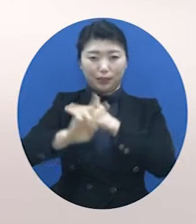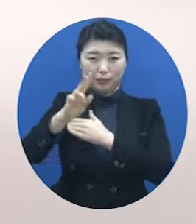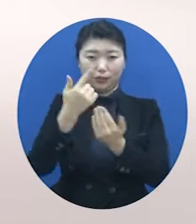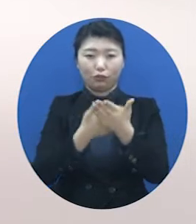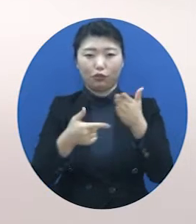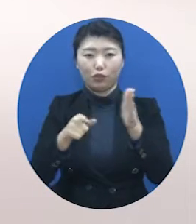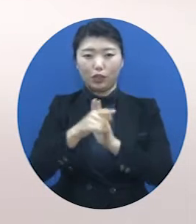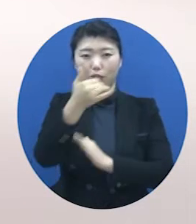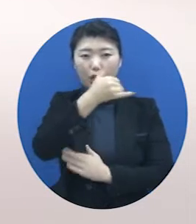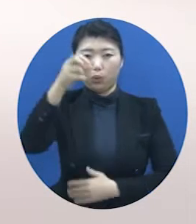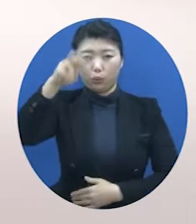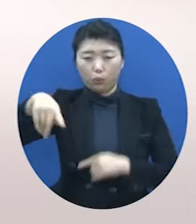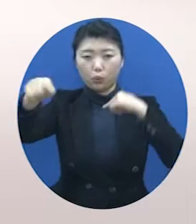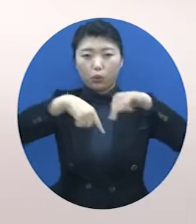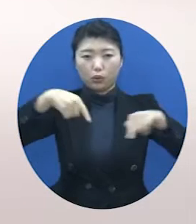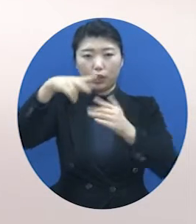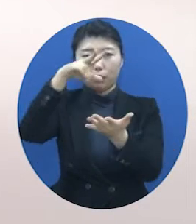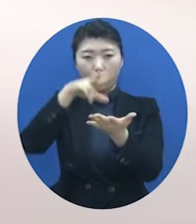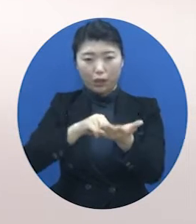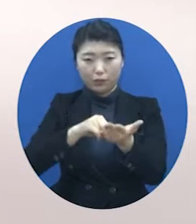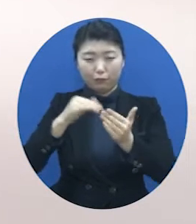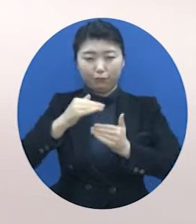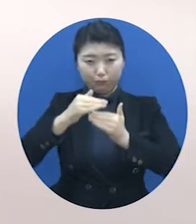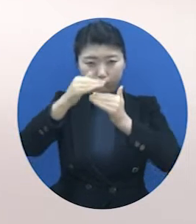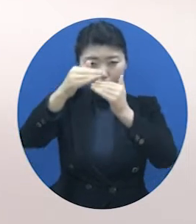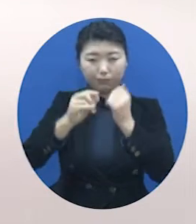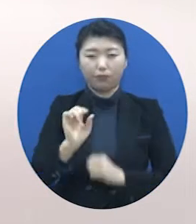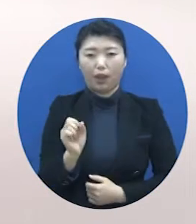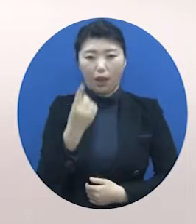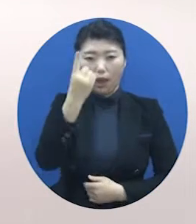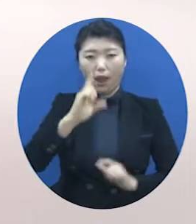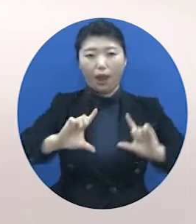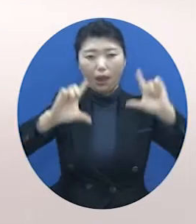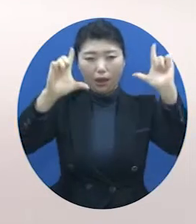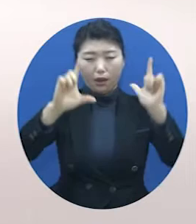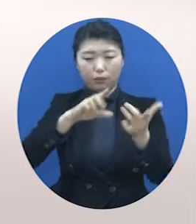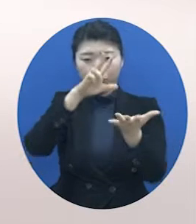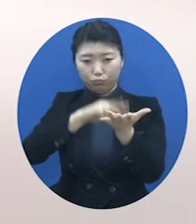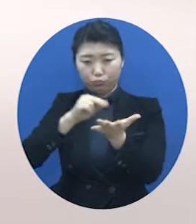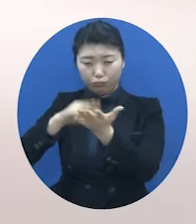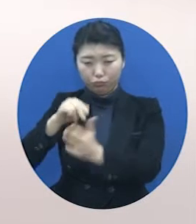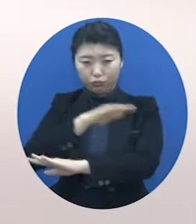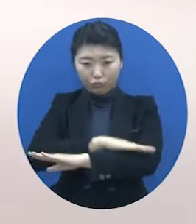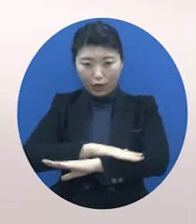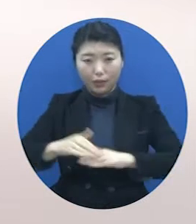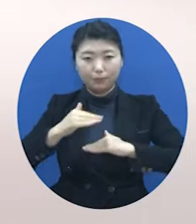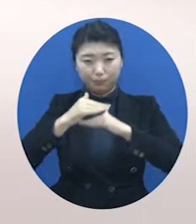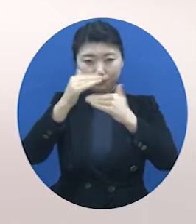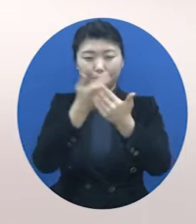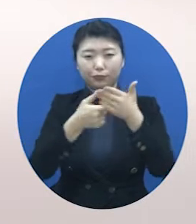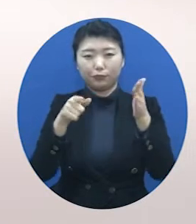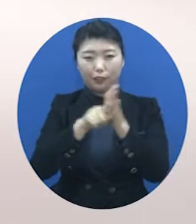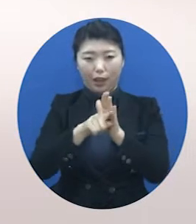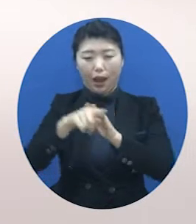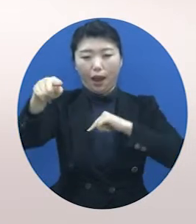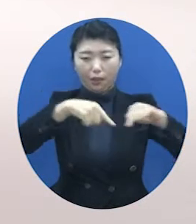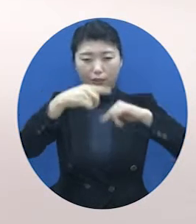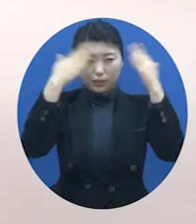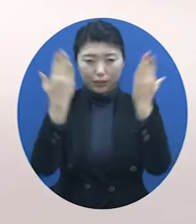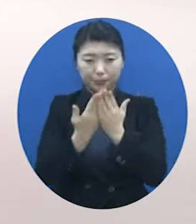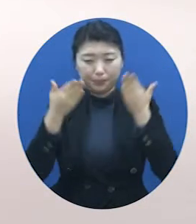위한 세종교육 정책과제 추진의 원년의 해로 삼아 각 과제를 성실히 추진하는 데 모든